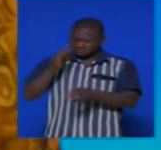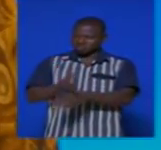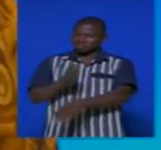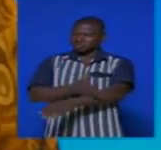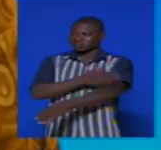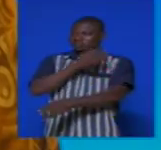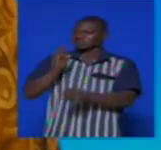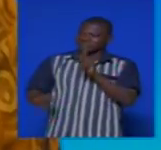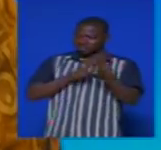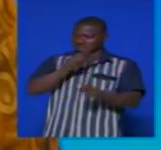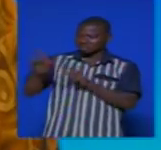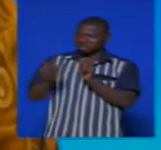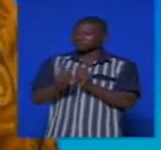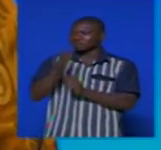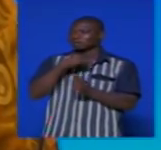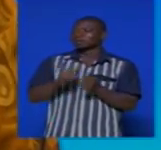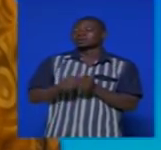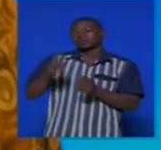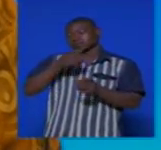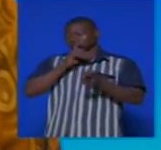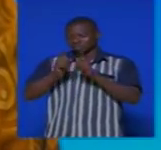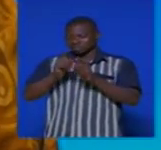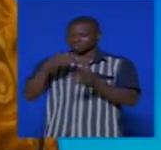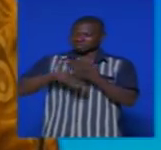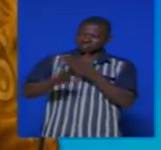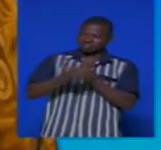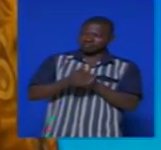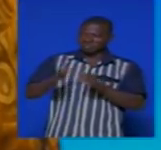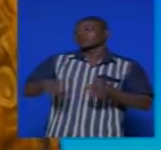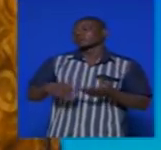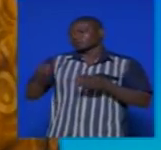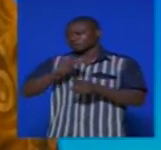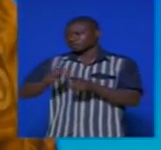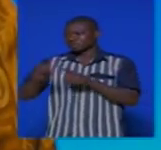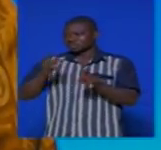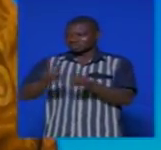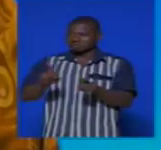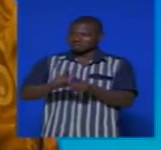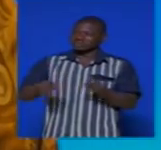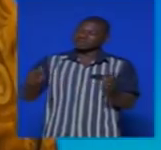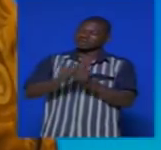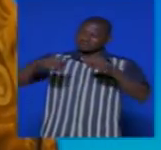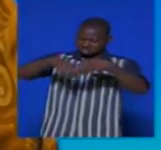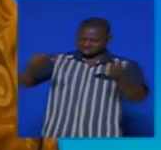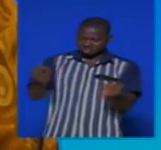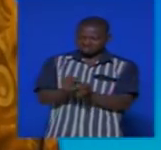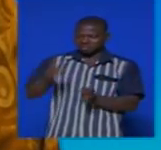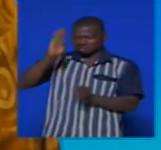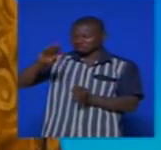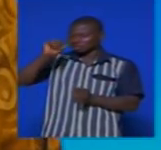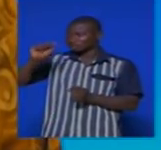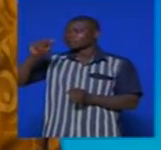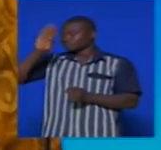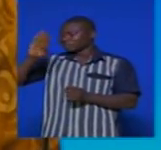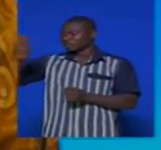soins que certaines structures, notamment la BBF, il y a beaucoup de structures associatives qui nous appuient. Donc, il y